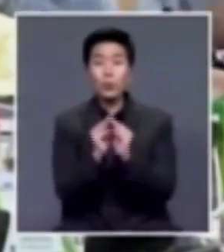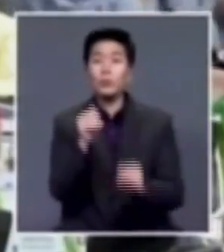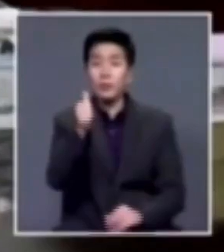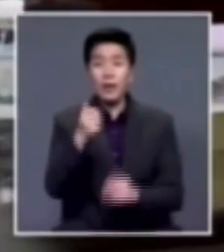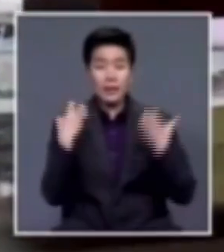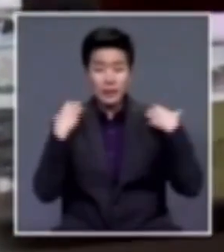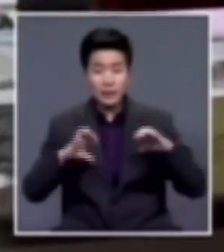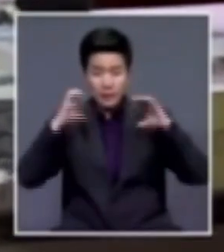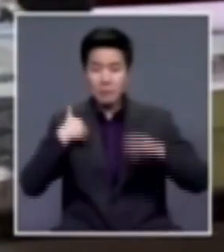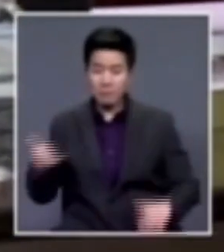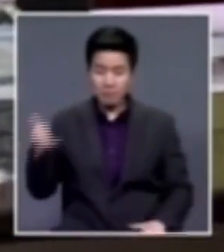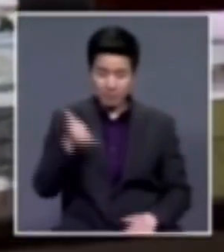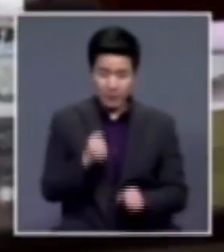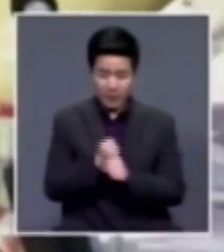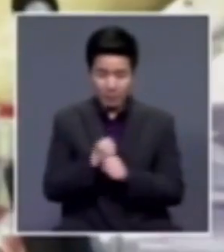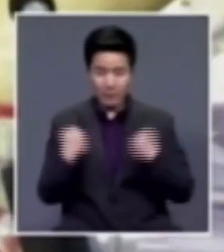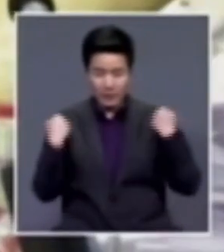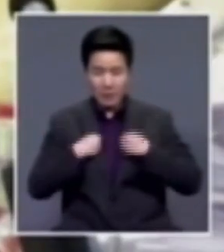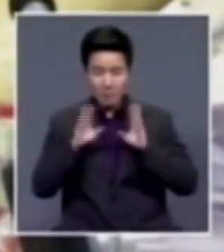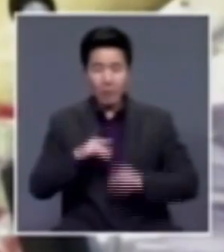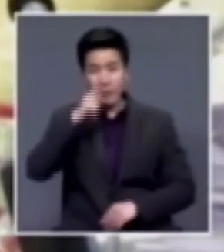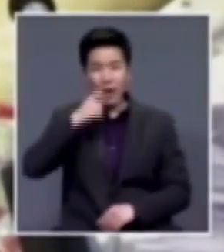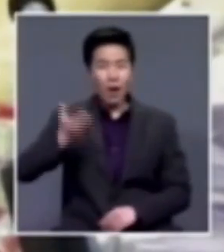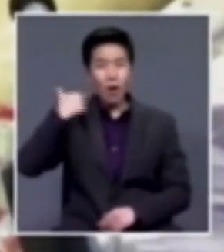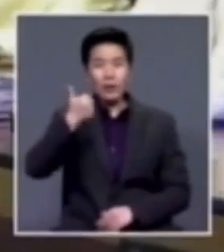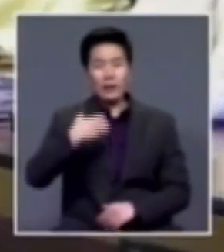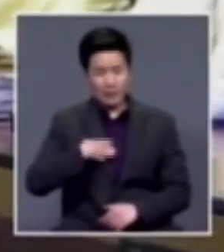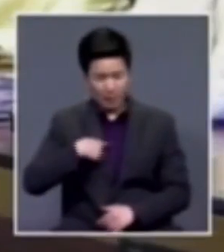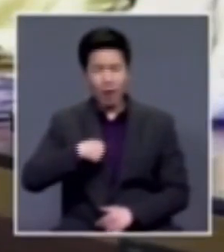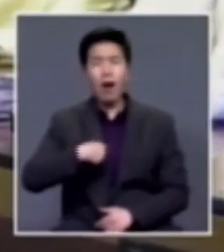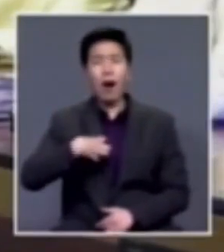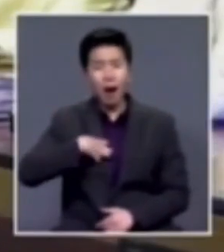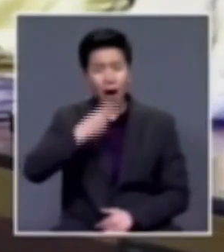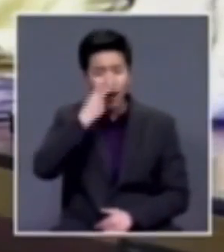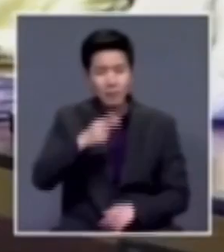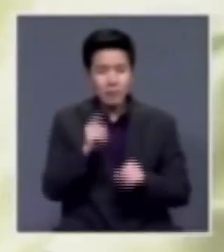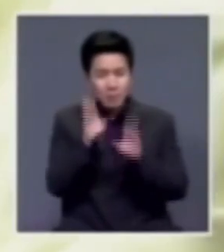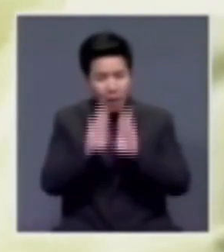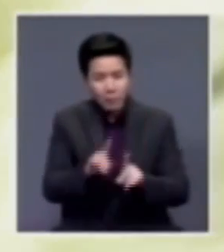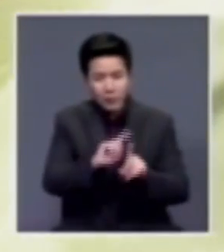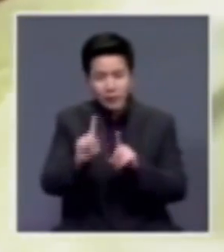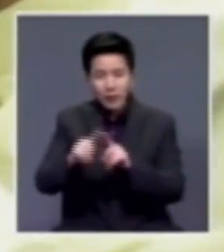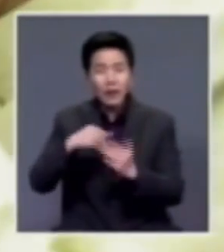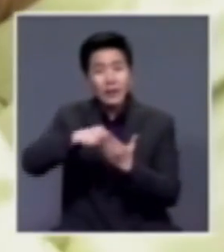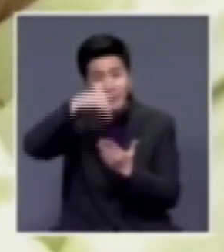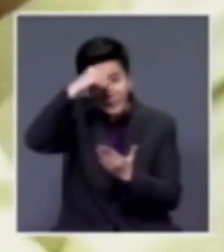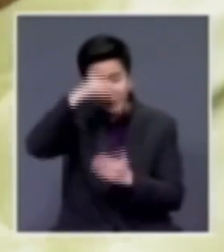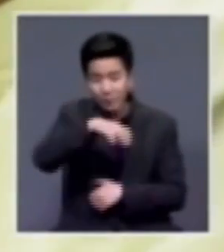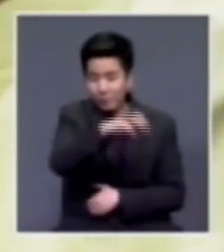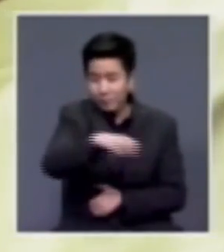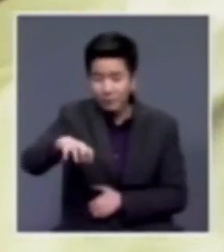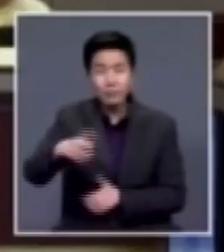ข้าราชการจะแต่งชุดไทยย้อนยุคมาทำงานก็ได้ผมก็อยากจะเห็นหลากหลายนะครับแพร่ไปไม่ว่าจะเป็นสถานศึกษาน